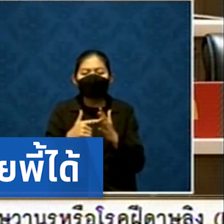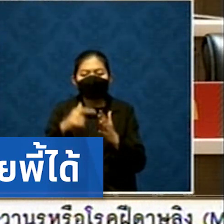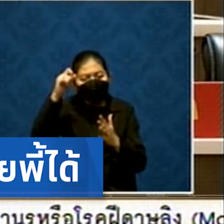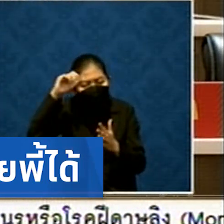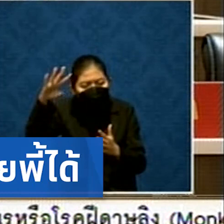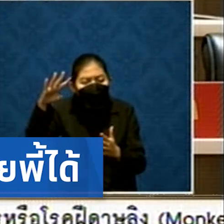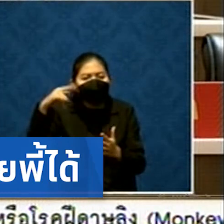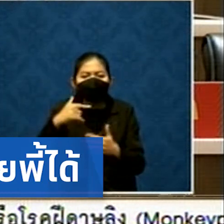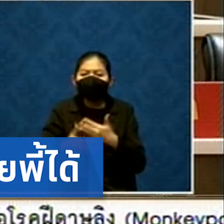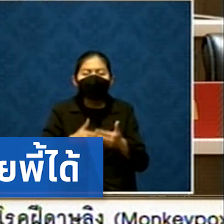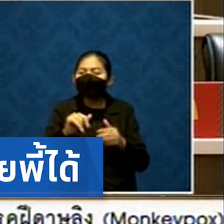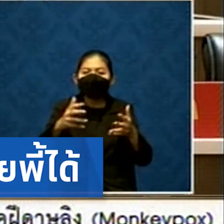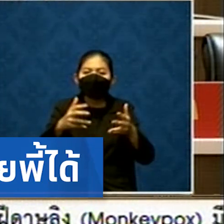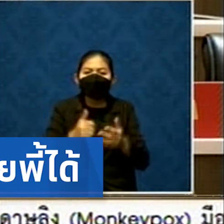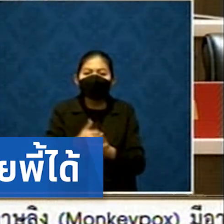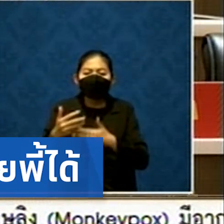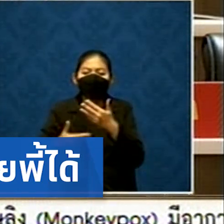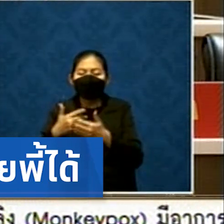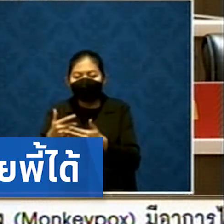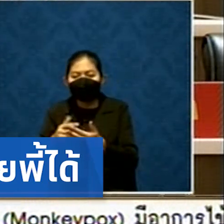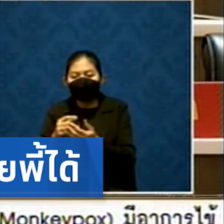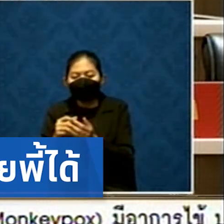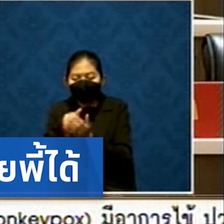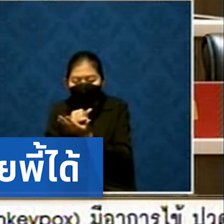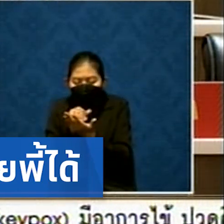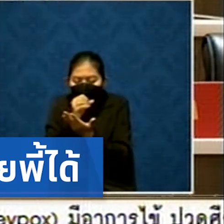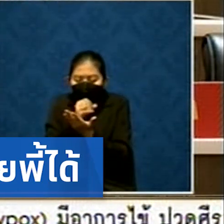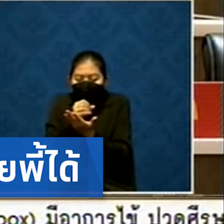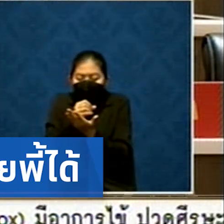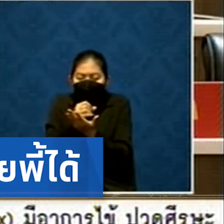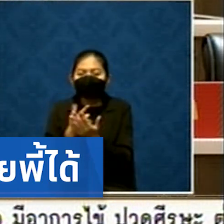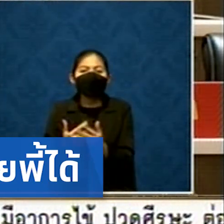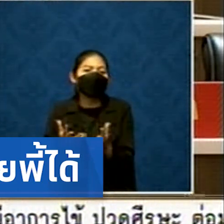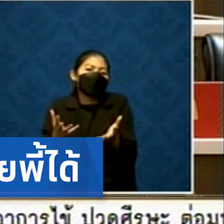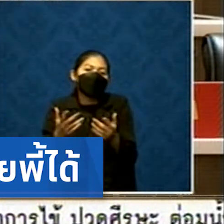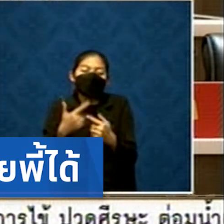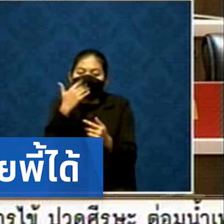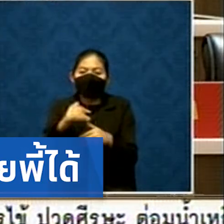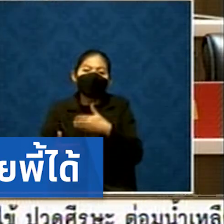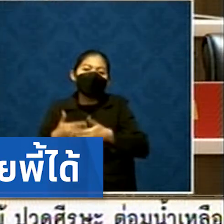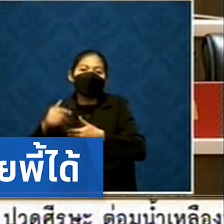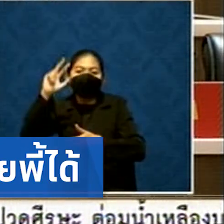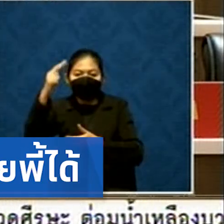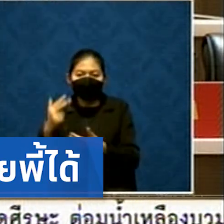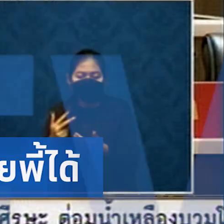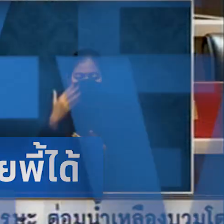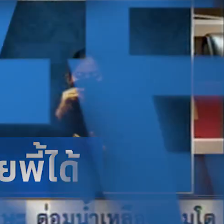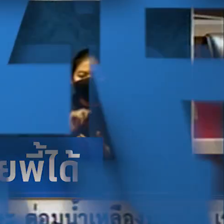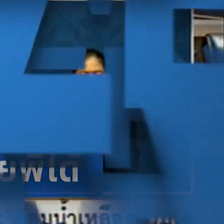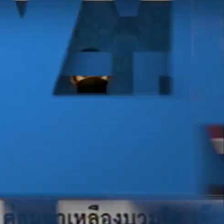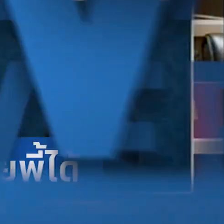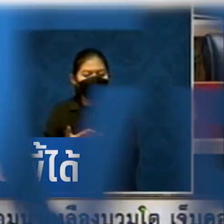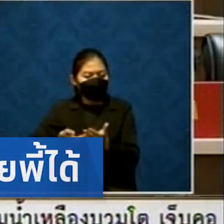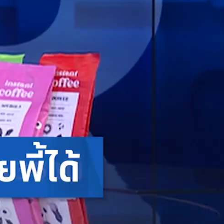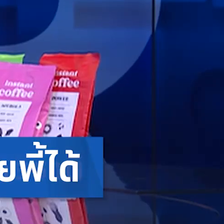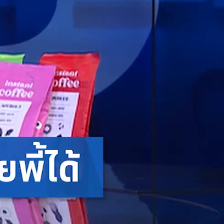าบ้าไม่มีใครขายเฮโรอีนหันมาขายกัญชาหมดเพราะว่ามันมีรายได้สูงอาจจะสูงกว่ายาบ้าด้ว